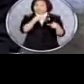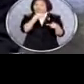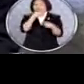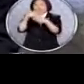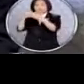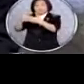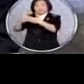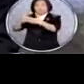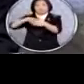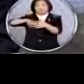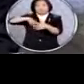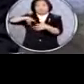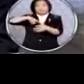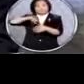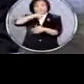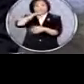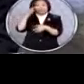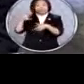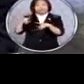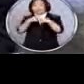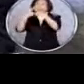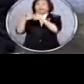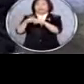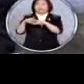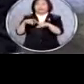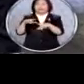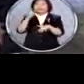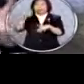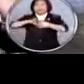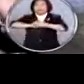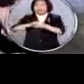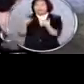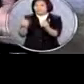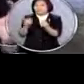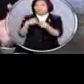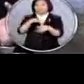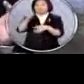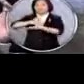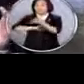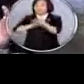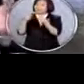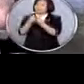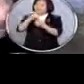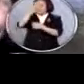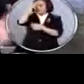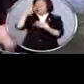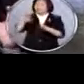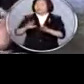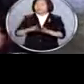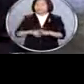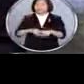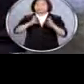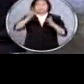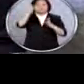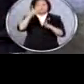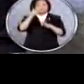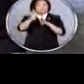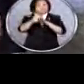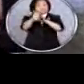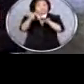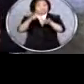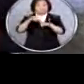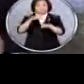岸关系不稳定，他们对大陆的销售会发生问题。因此我们一个国家的领导人，一定要有一个能